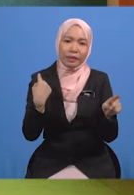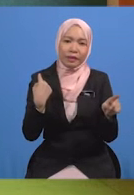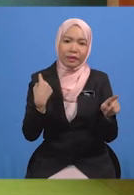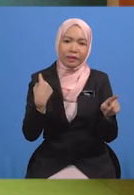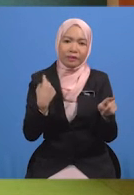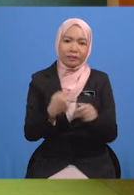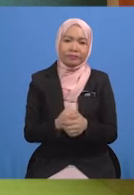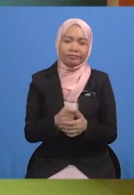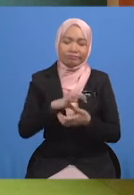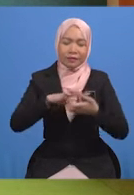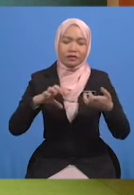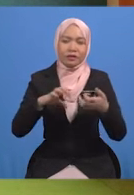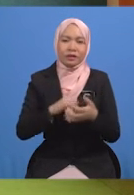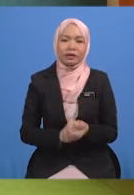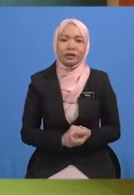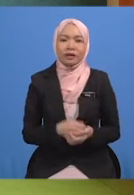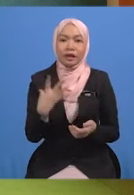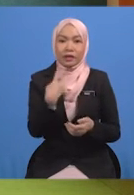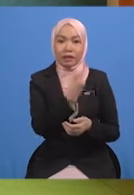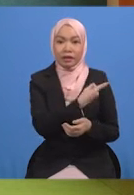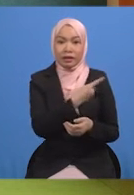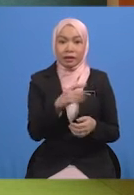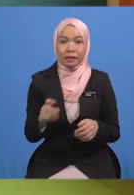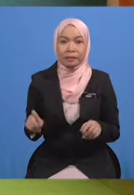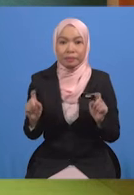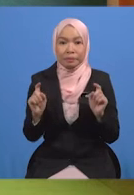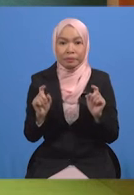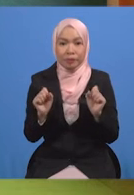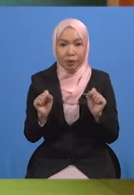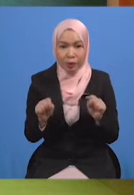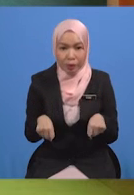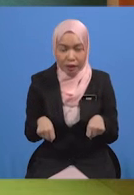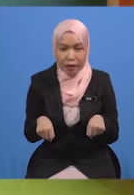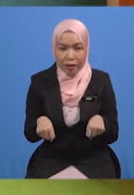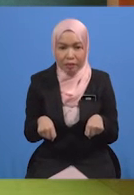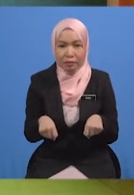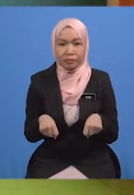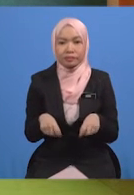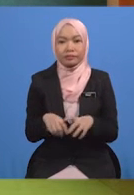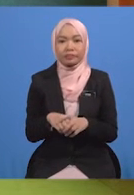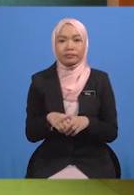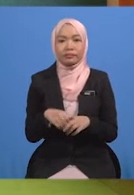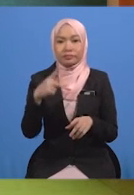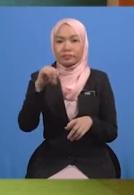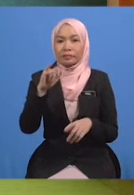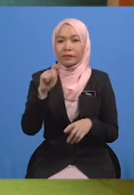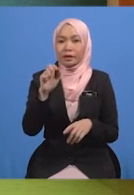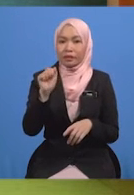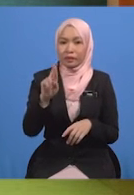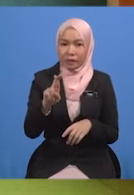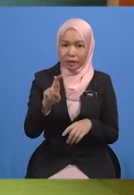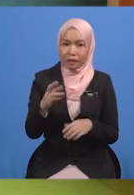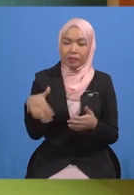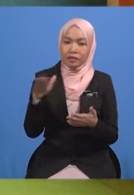daripada tercemar. Kita juga boleh mengitar semula bahan